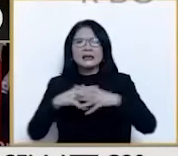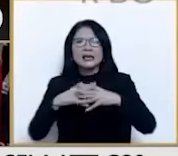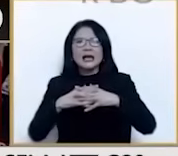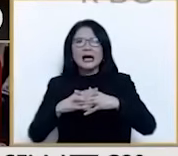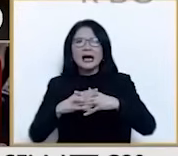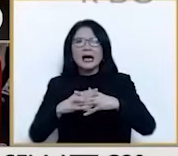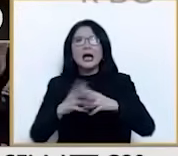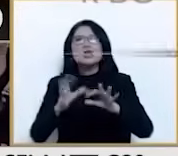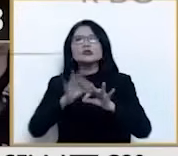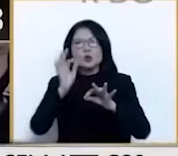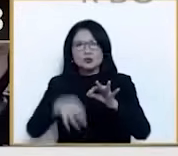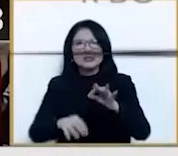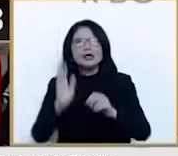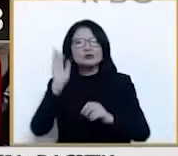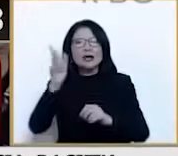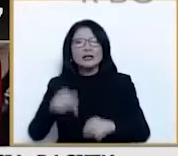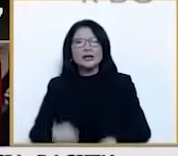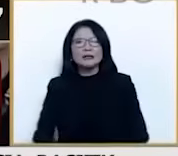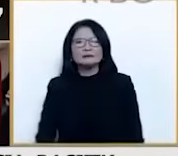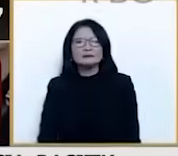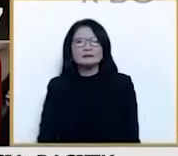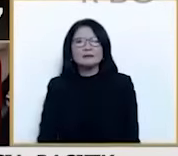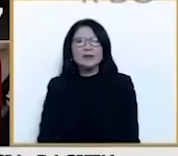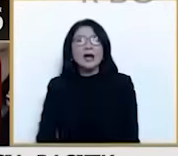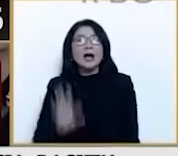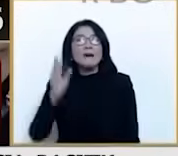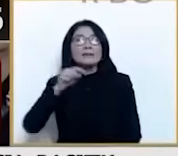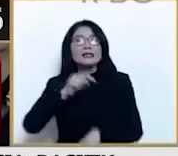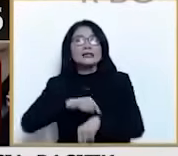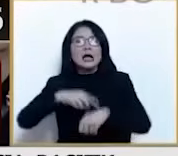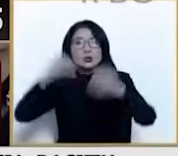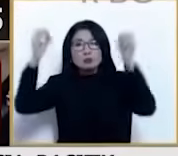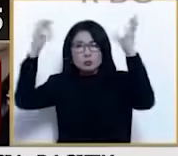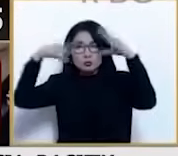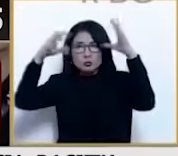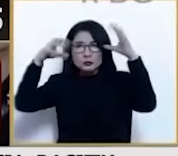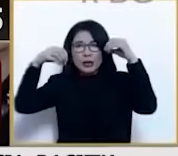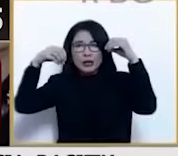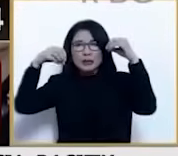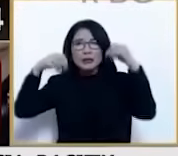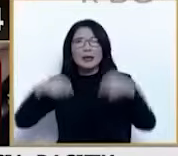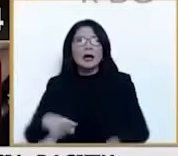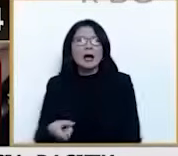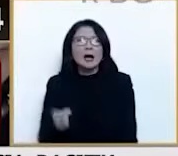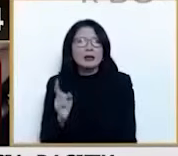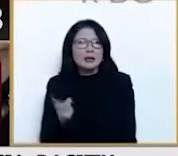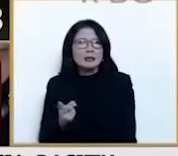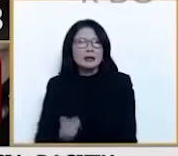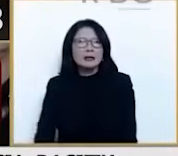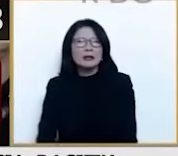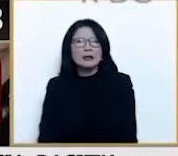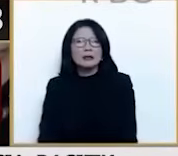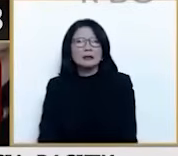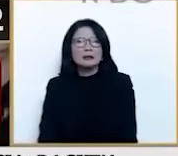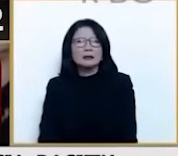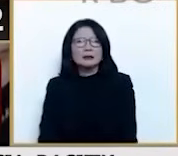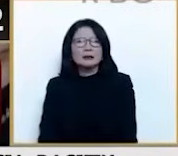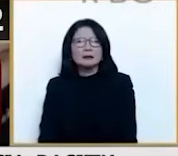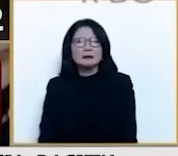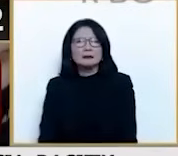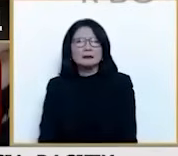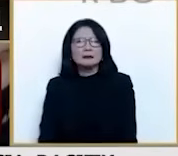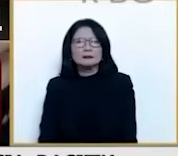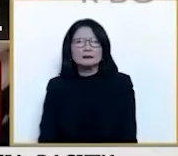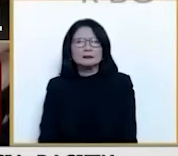sudah ada. Kemudian di saat-saat debit hujan turun karena hujan, kami